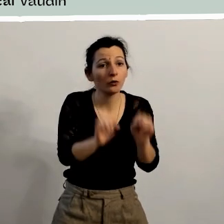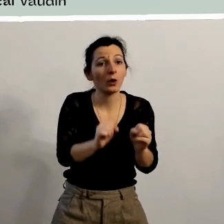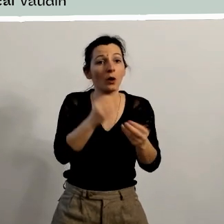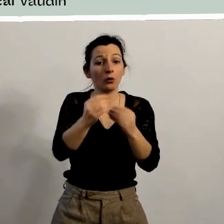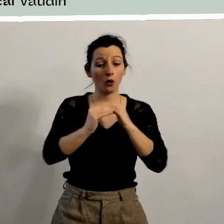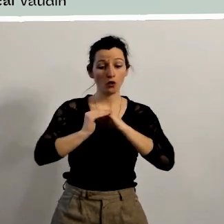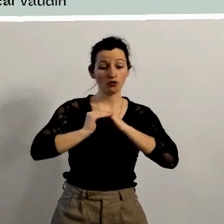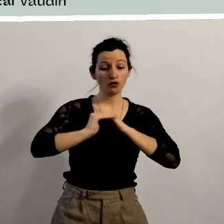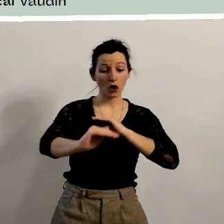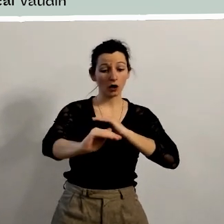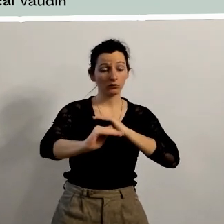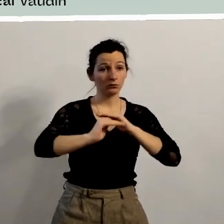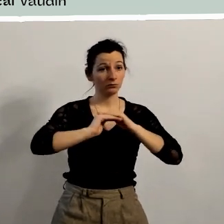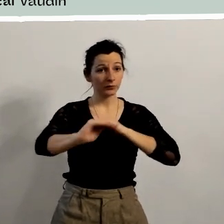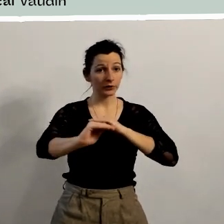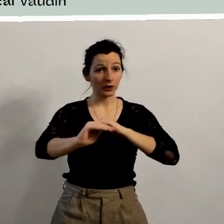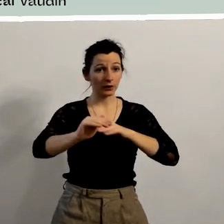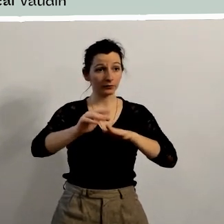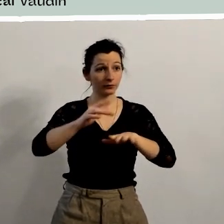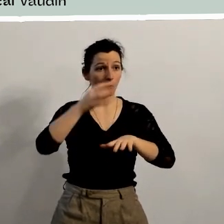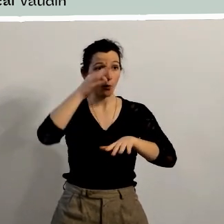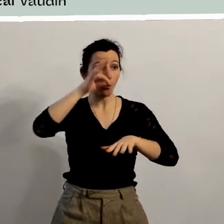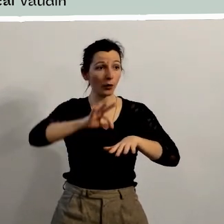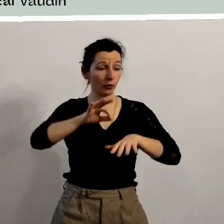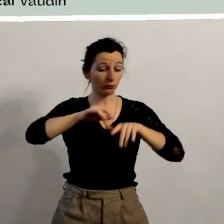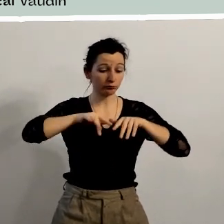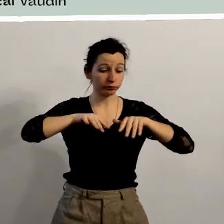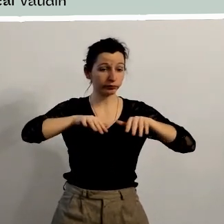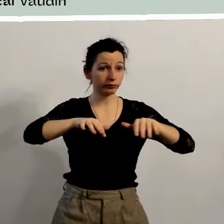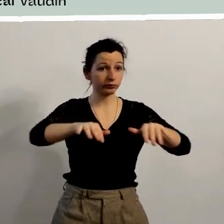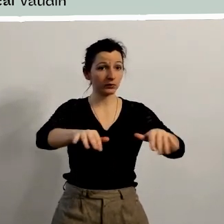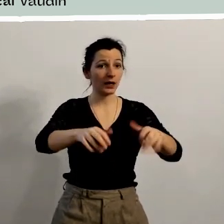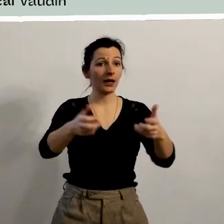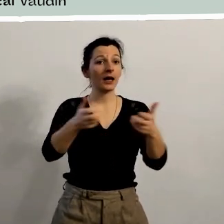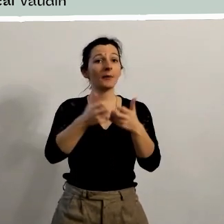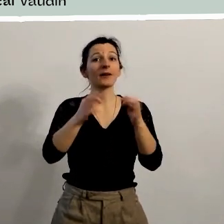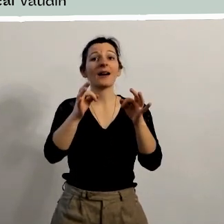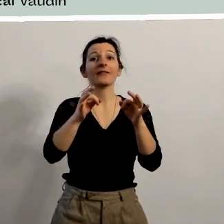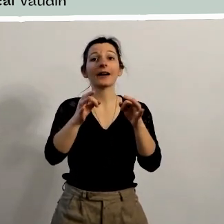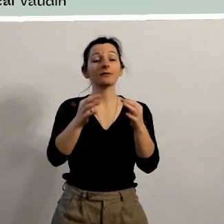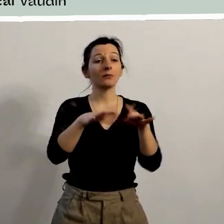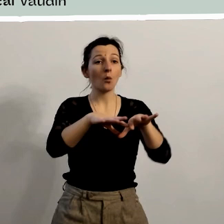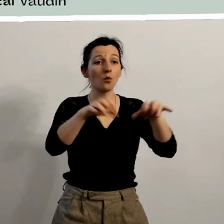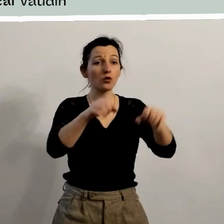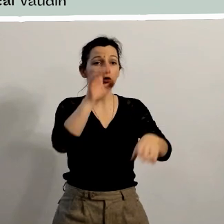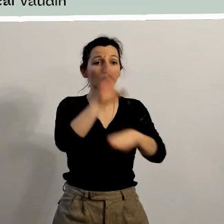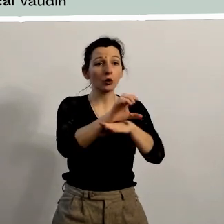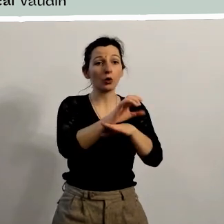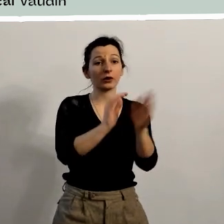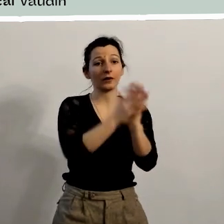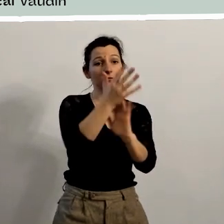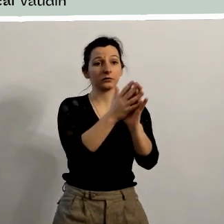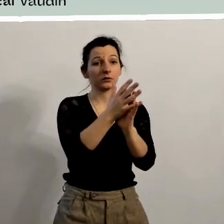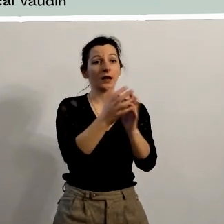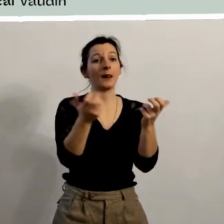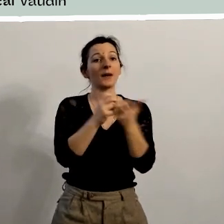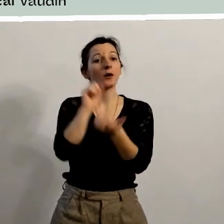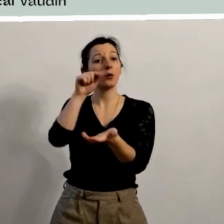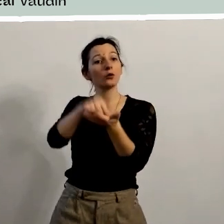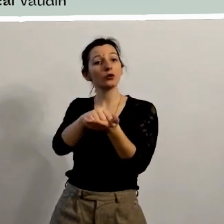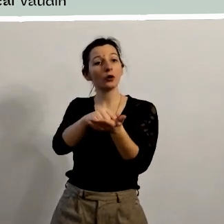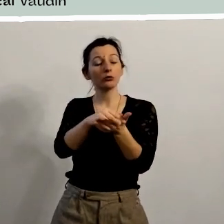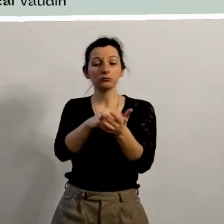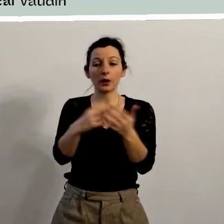les sols sont imprégnés de ces polluants. On parlait des PFOS et des mousses anti-incendie. On retrouve dans les sites d'entraînement chez les